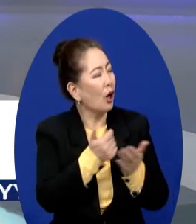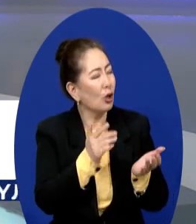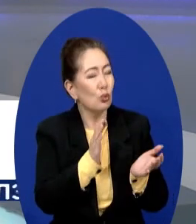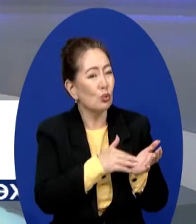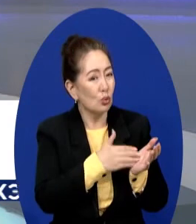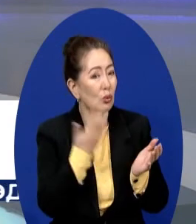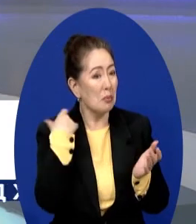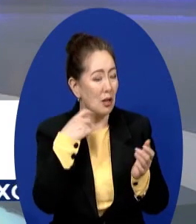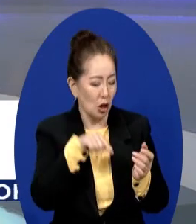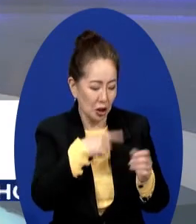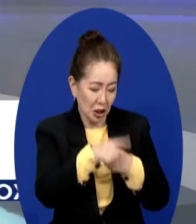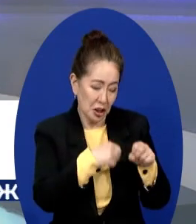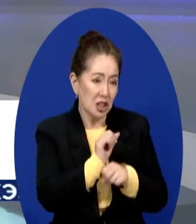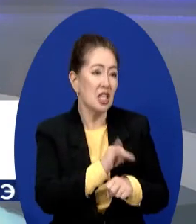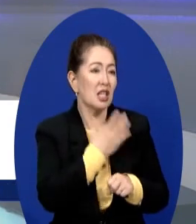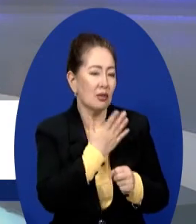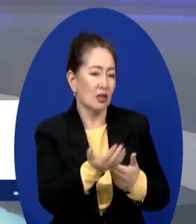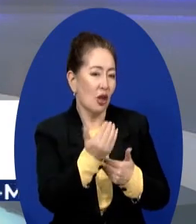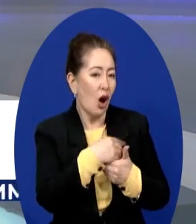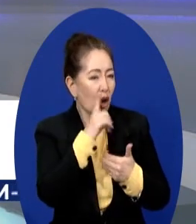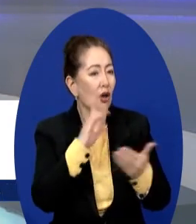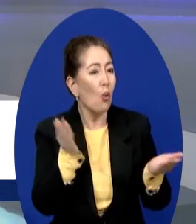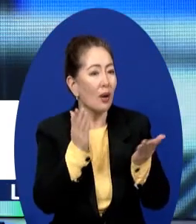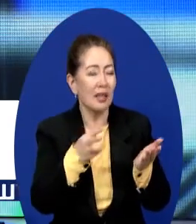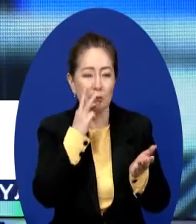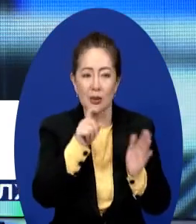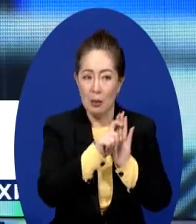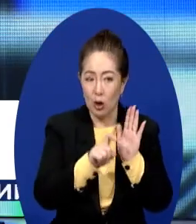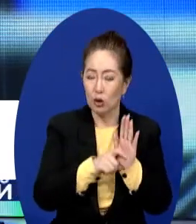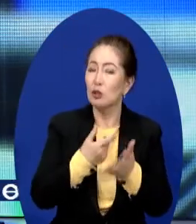идэвхтэй бас хамрагдаарай гэсэн ийм уриалгыг бас цагийн үр төлбөр үзэгч та бүхэнд хүргэж байна.